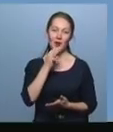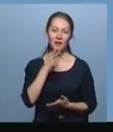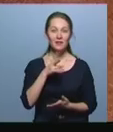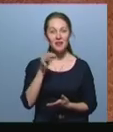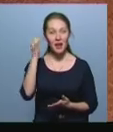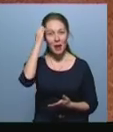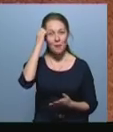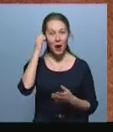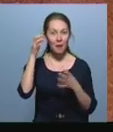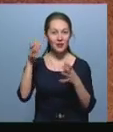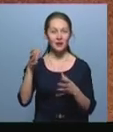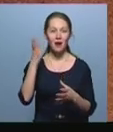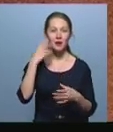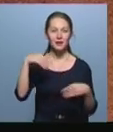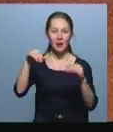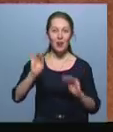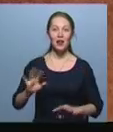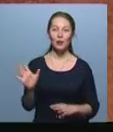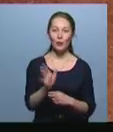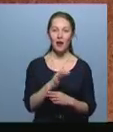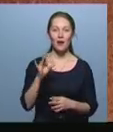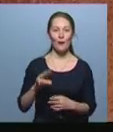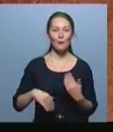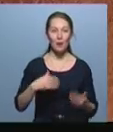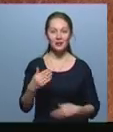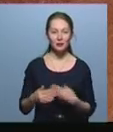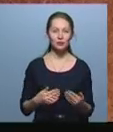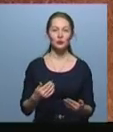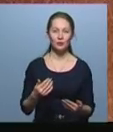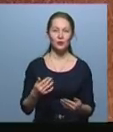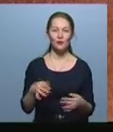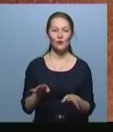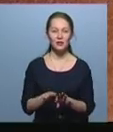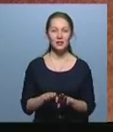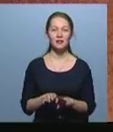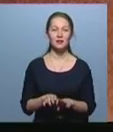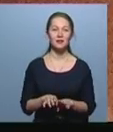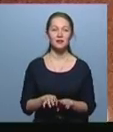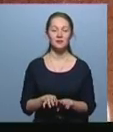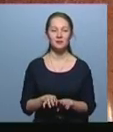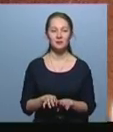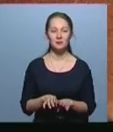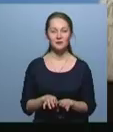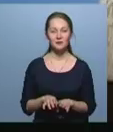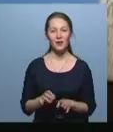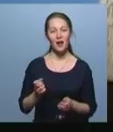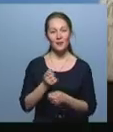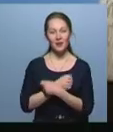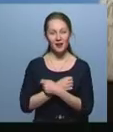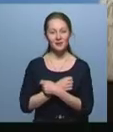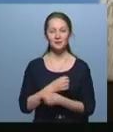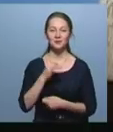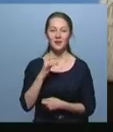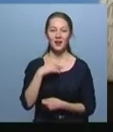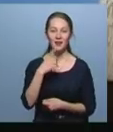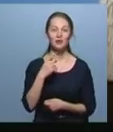памятник? Когда полотно упало, он подошел, по-моему, вот так. Значит, вот обнял. И он говорит,